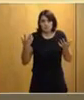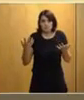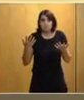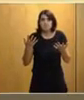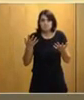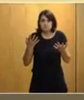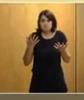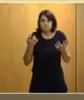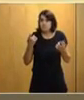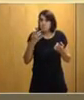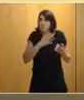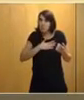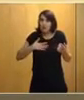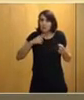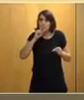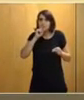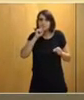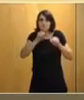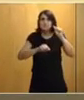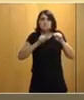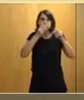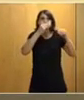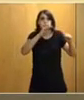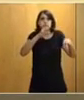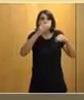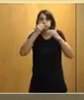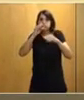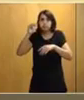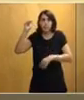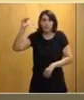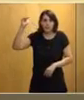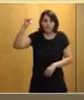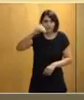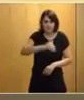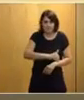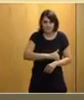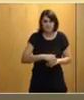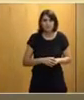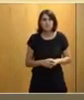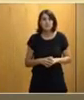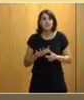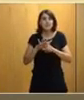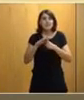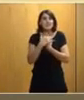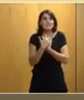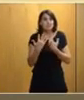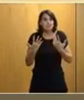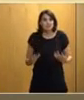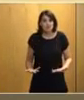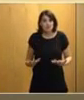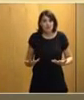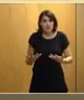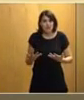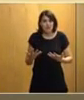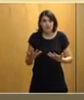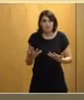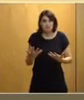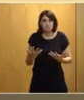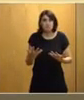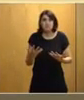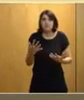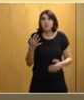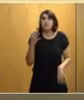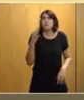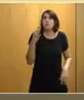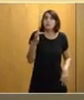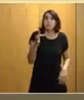de manera significativa. perquè, efectivament, la situació epidèmica avui en dia no és